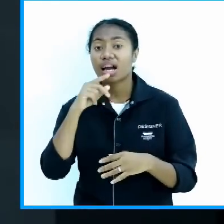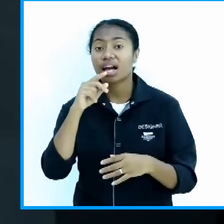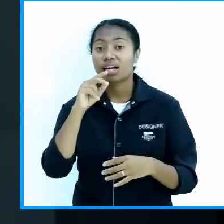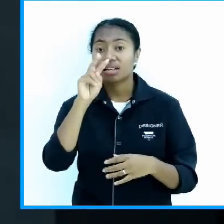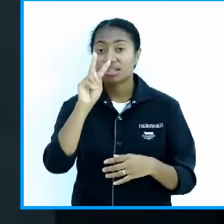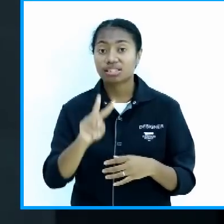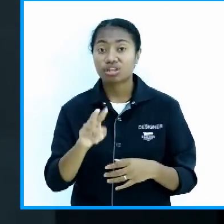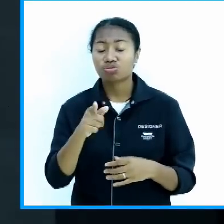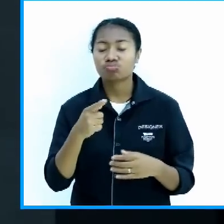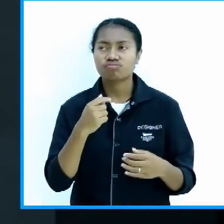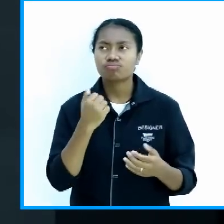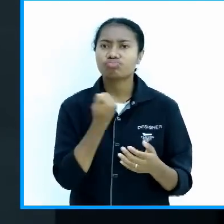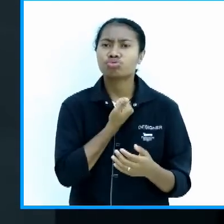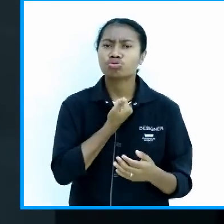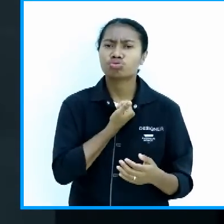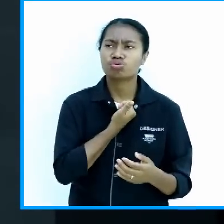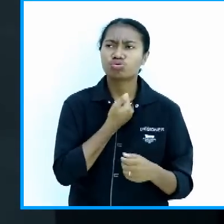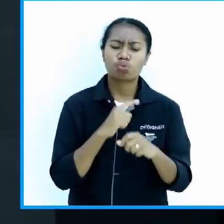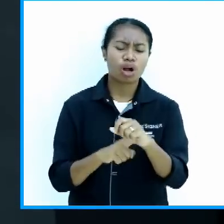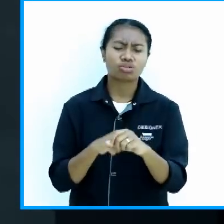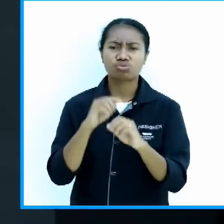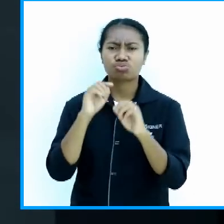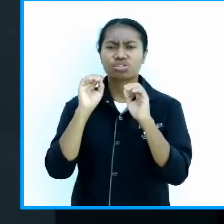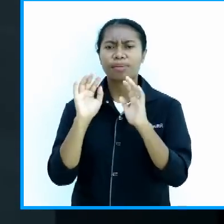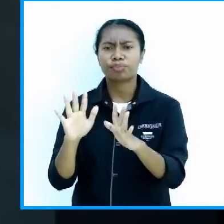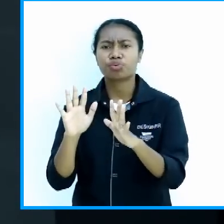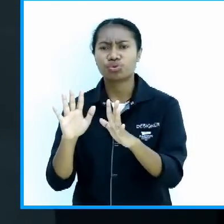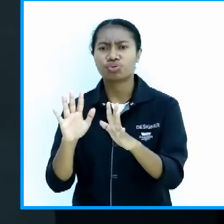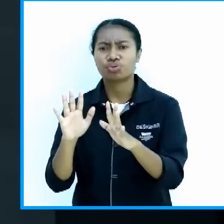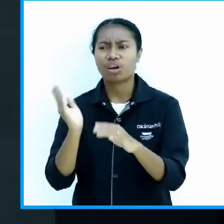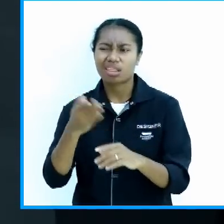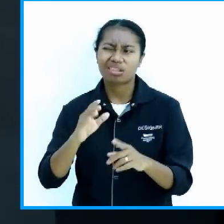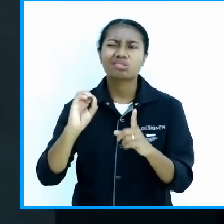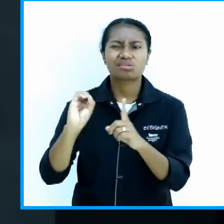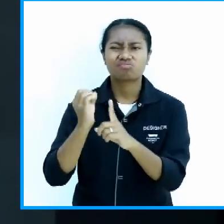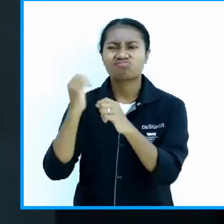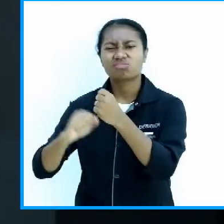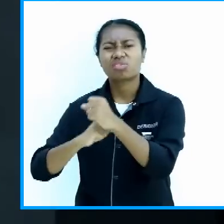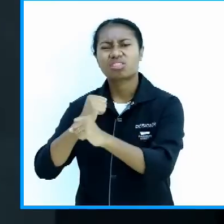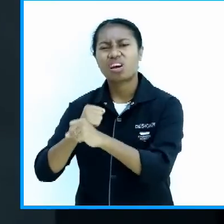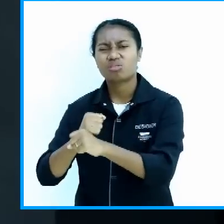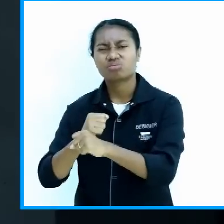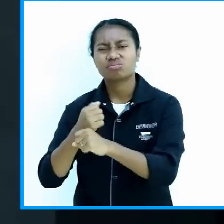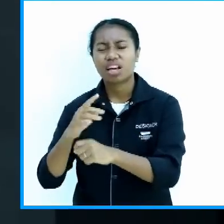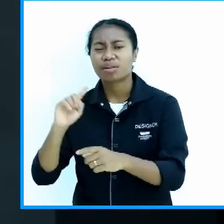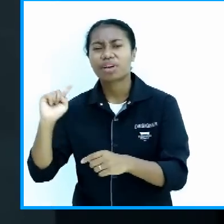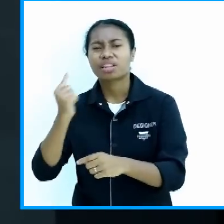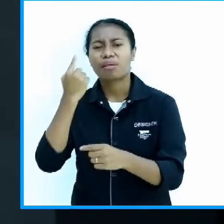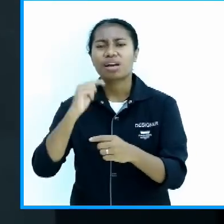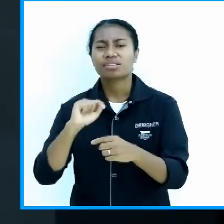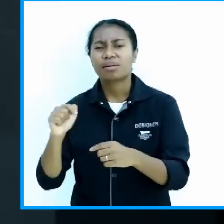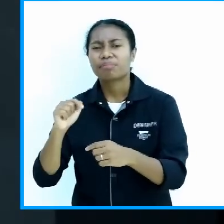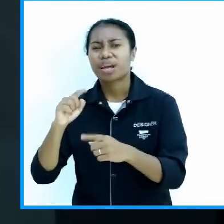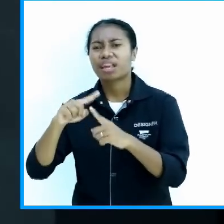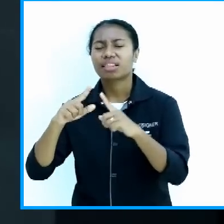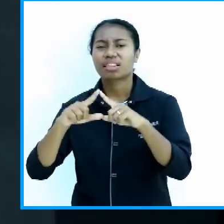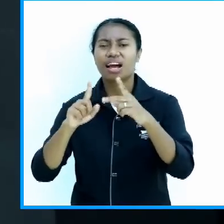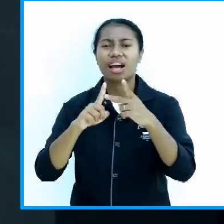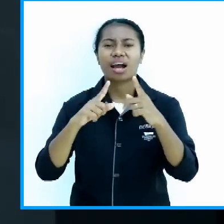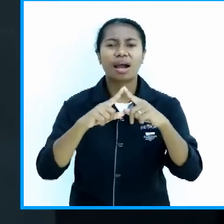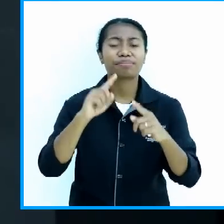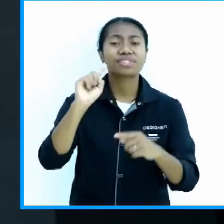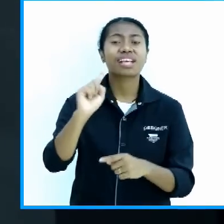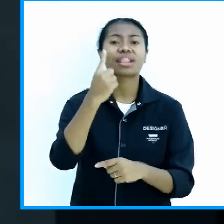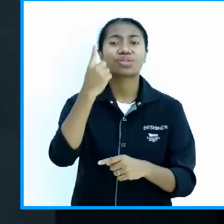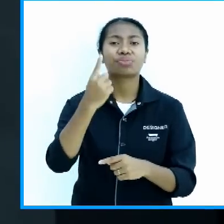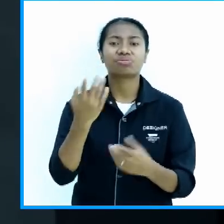10 tahun dari pertama ada teori sampai vaksin uji klinis tahap 1. Jadi itu baru tahap 1. Nah